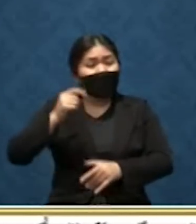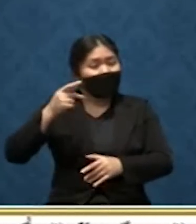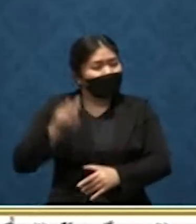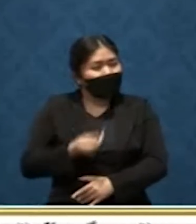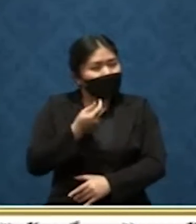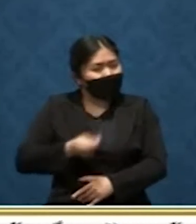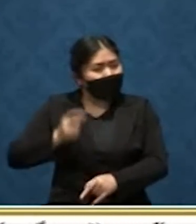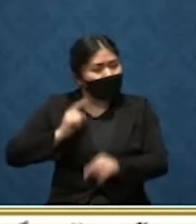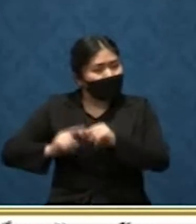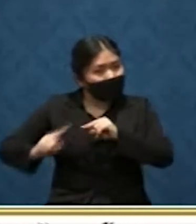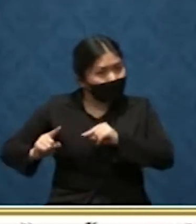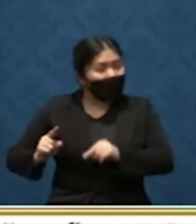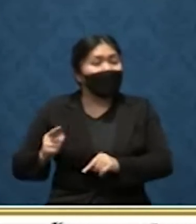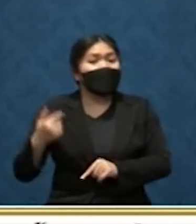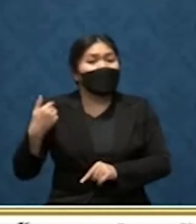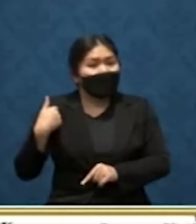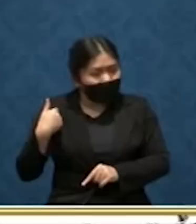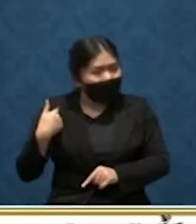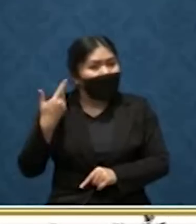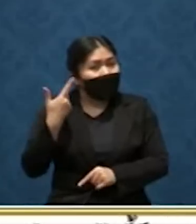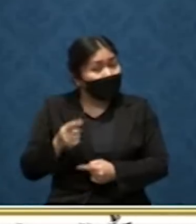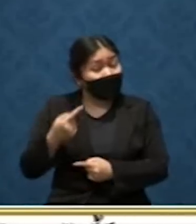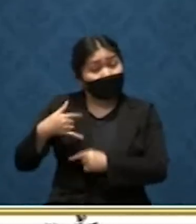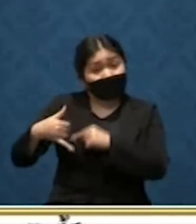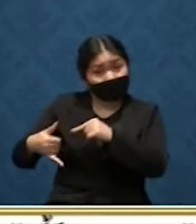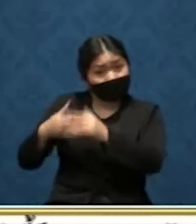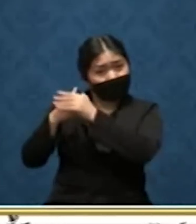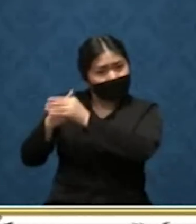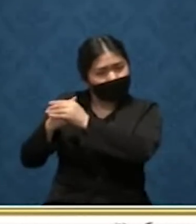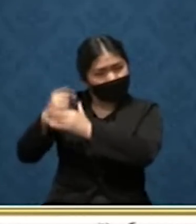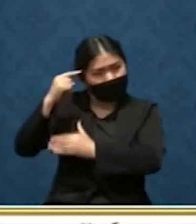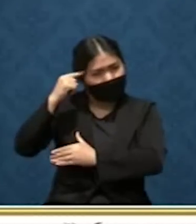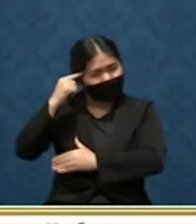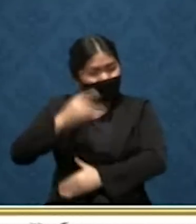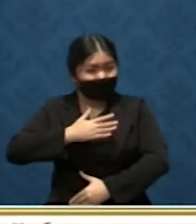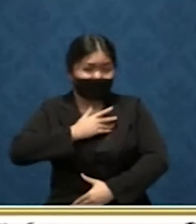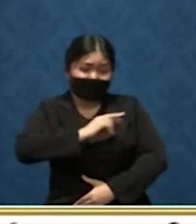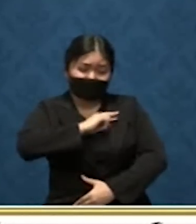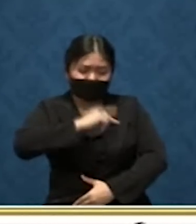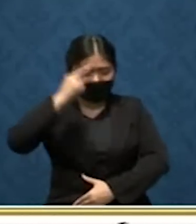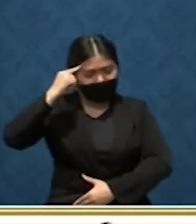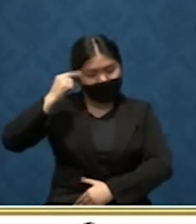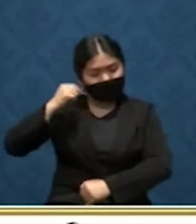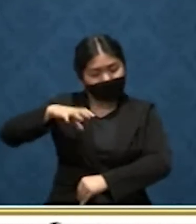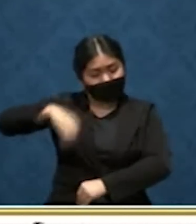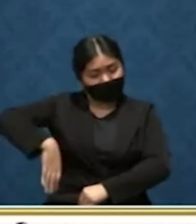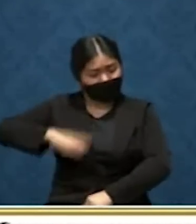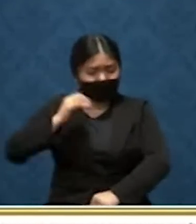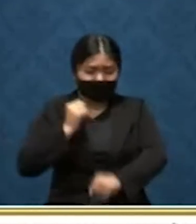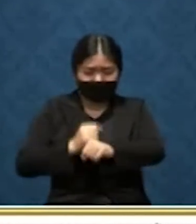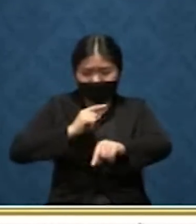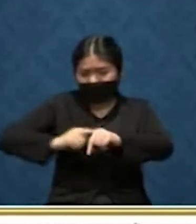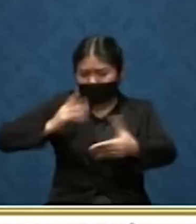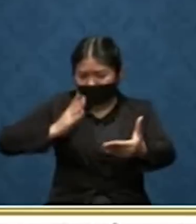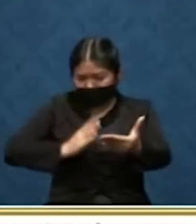มากครับในขณะที่เสรอจื่อเจียง ก็สร้างภาพวาตัวเองเป็ัธุรกิจที่ประสบความสำเร็จ